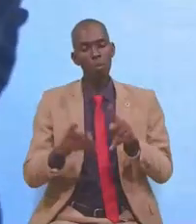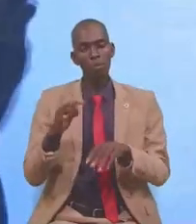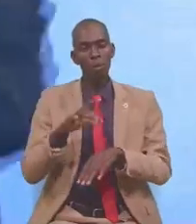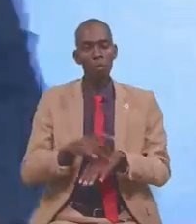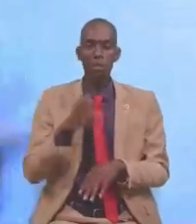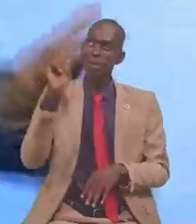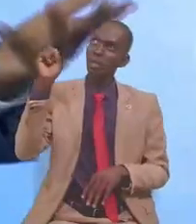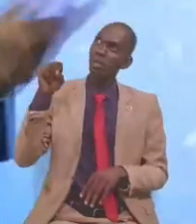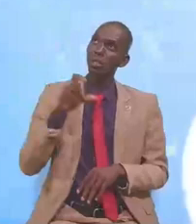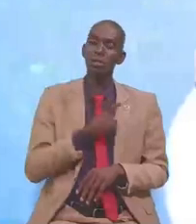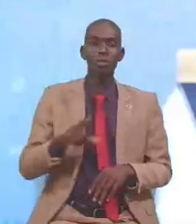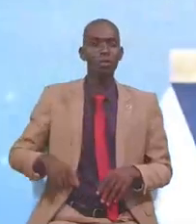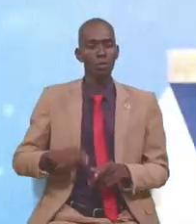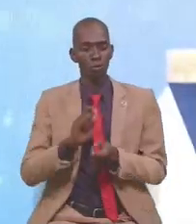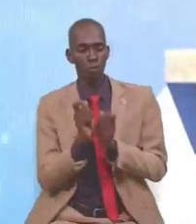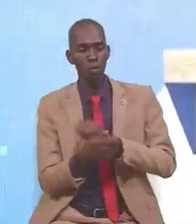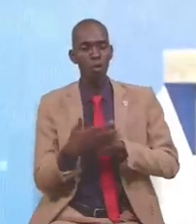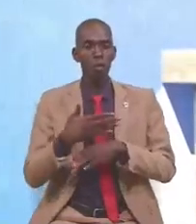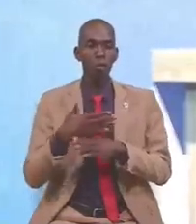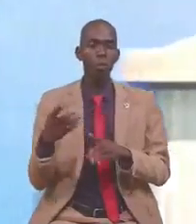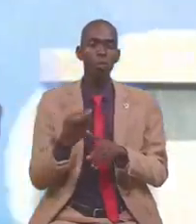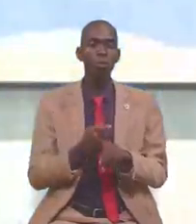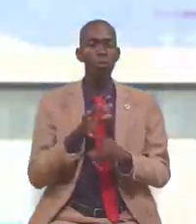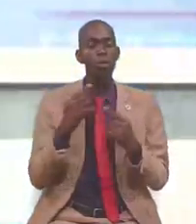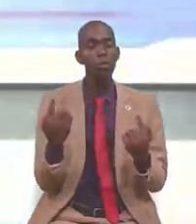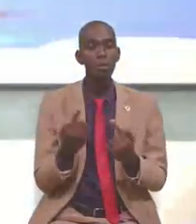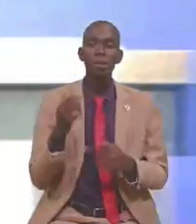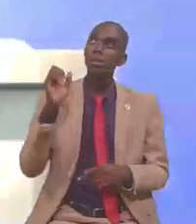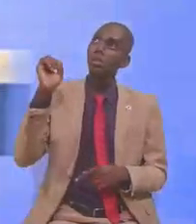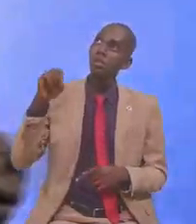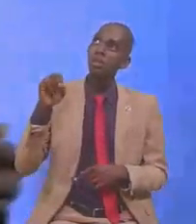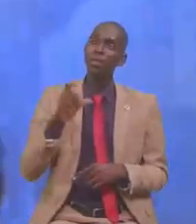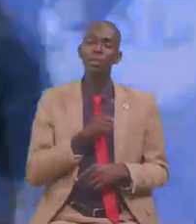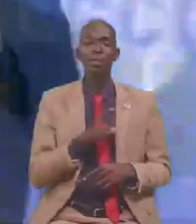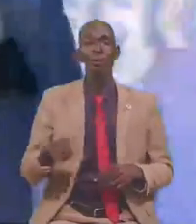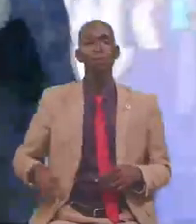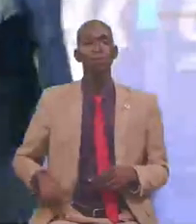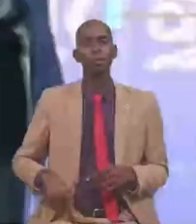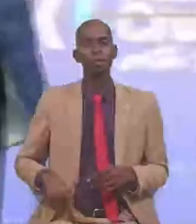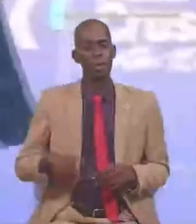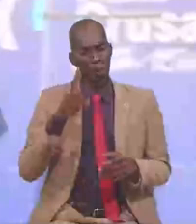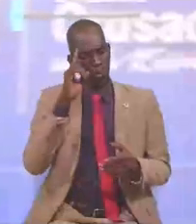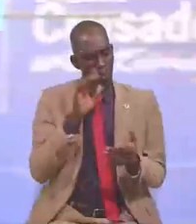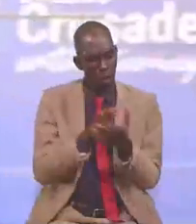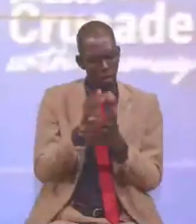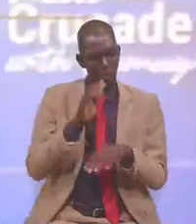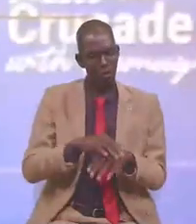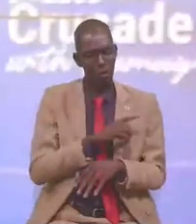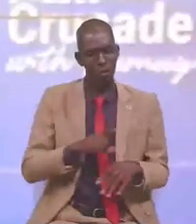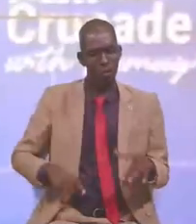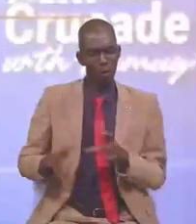des extrémités de la terre, détournez-vous de vos péchés, oui Seigneur, croyez au